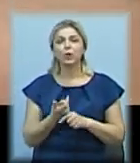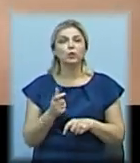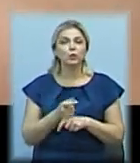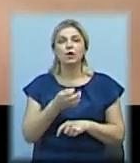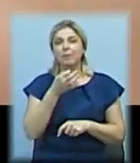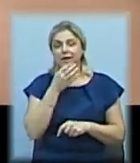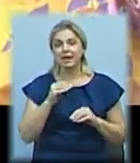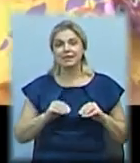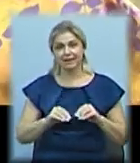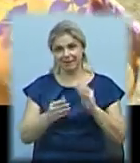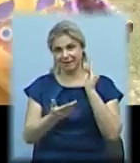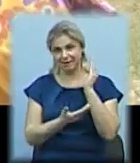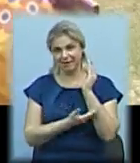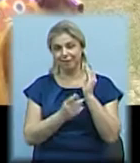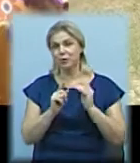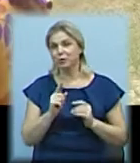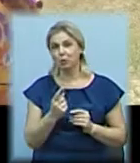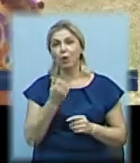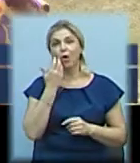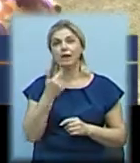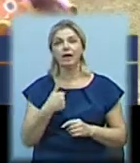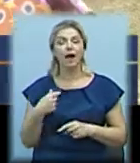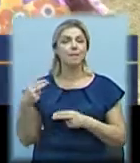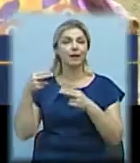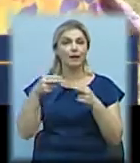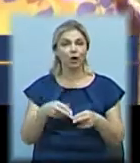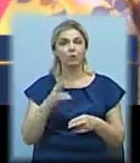садіння дерев, тому що коли я приїду